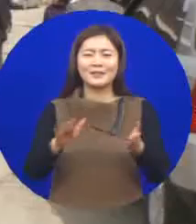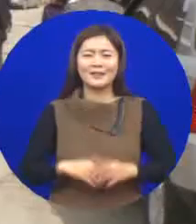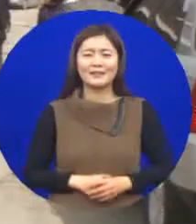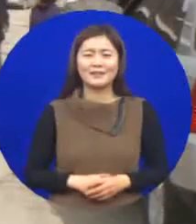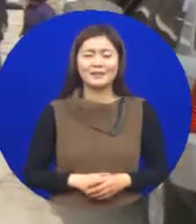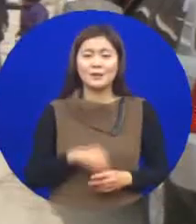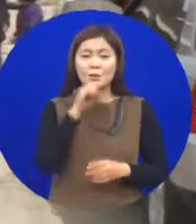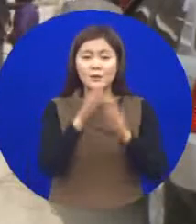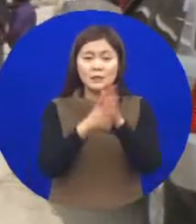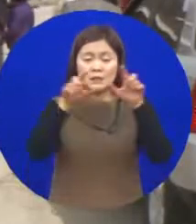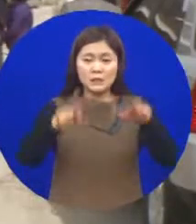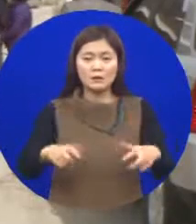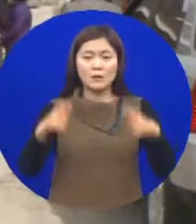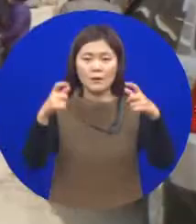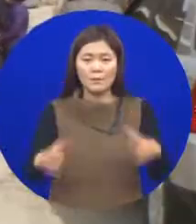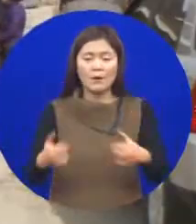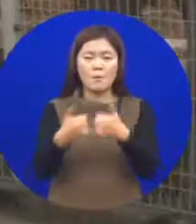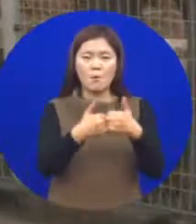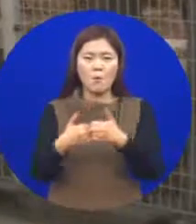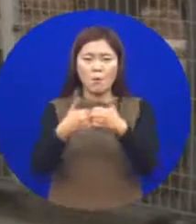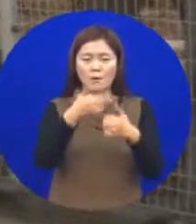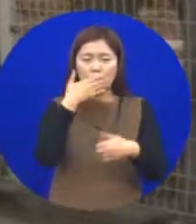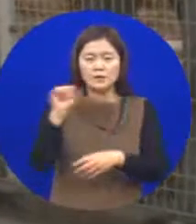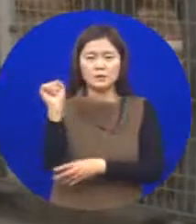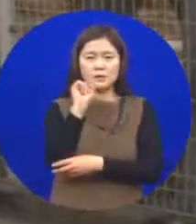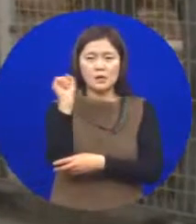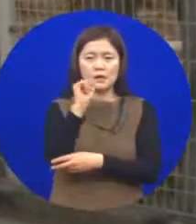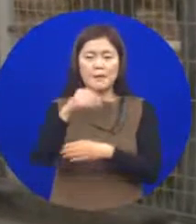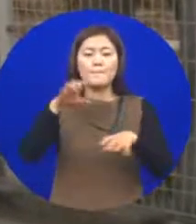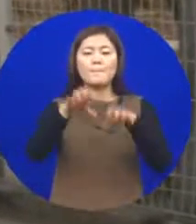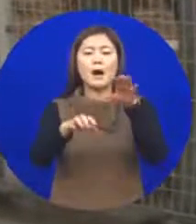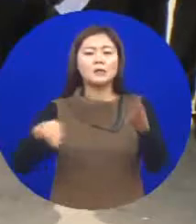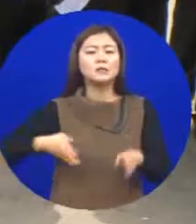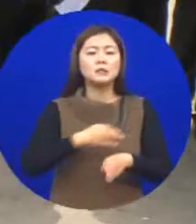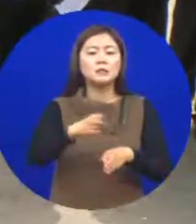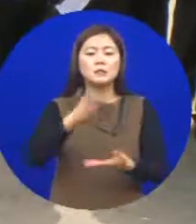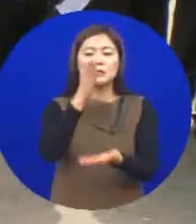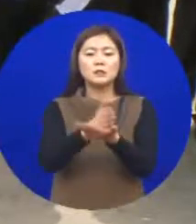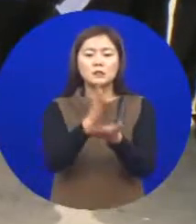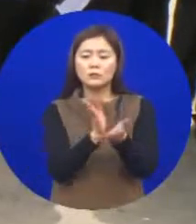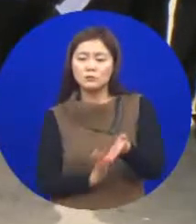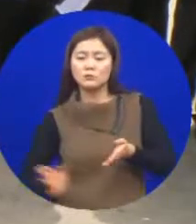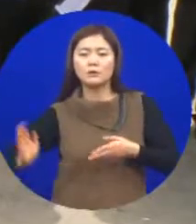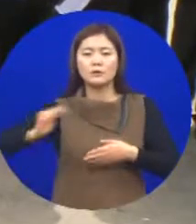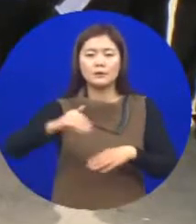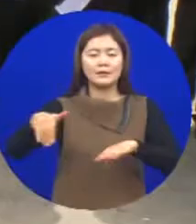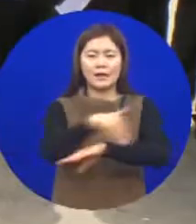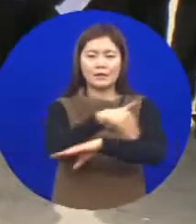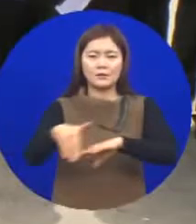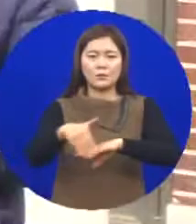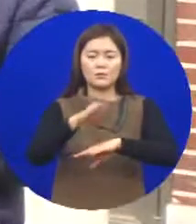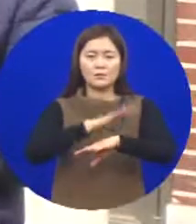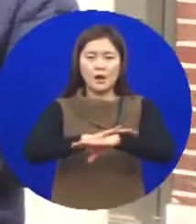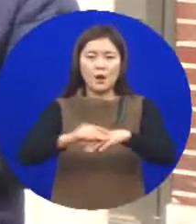감사합니다. 시는 현장 간담회를 주선해 물류창고 차량들이 석실마을을 지나지 않고 석실 소하천 쪽으로 다닐